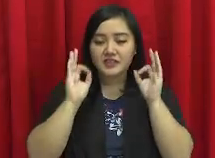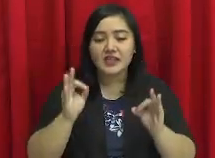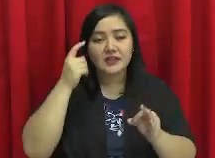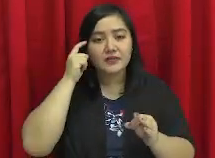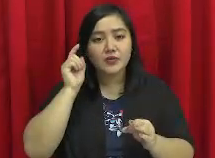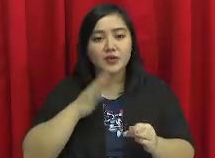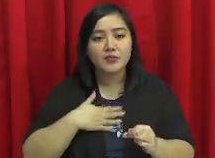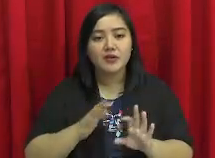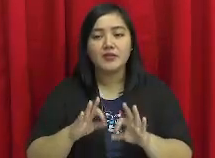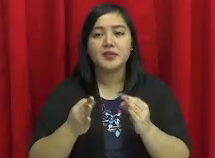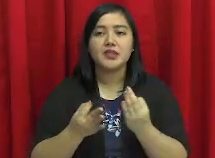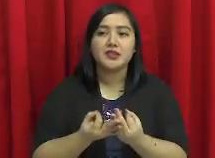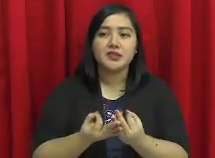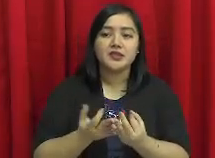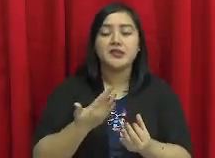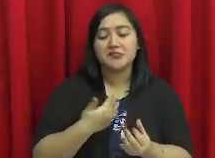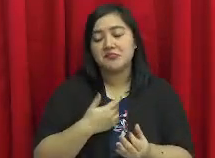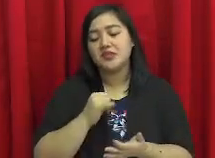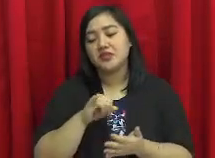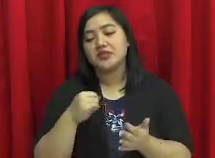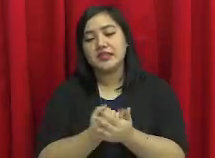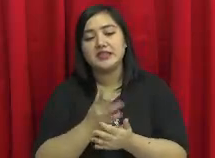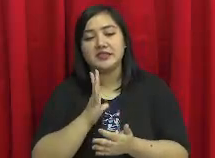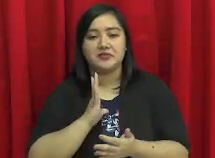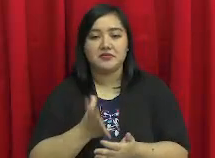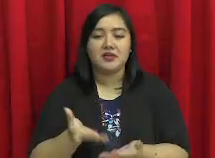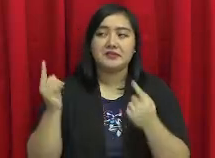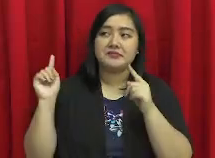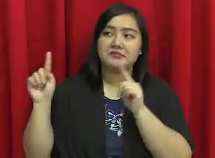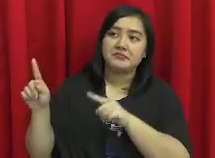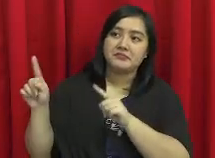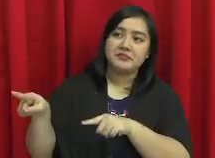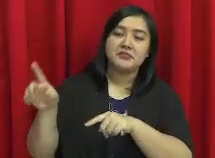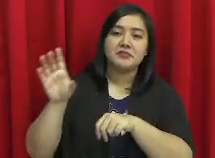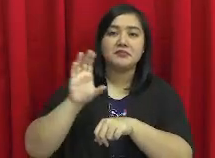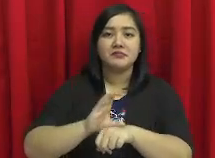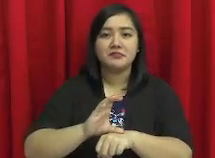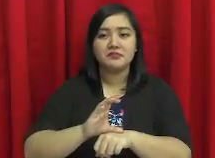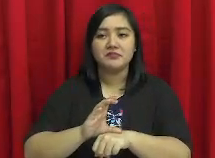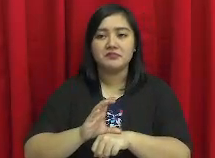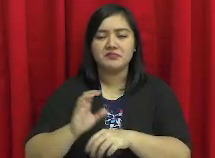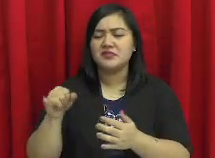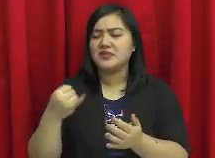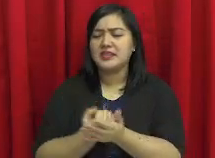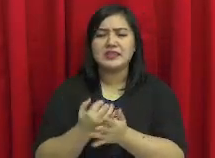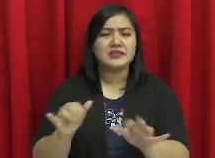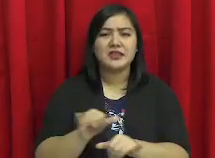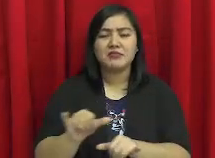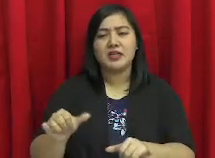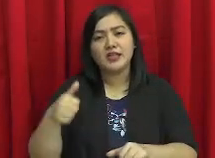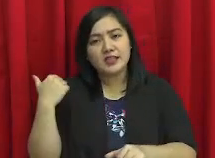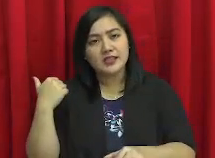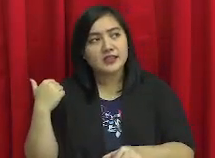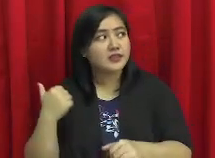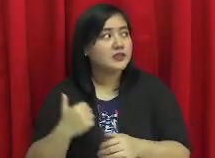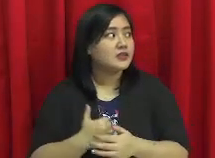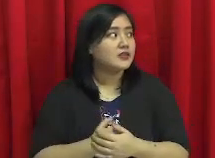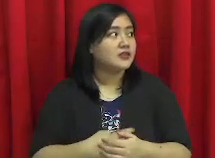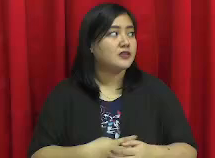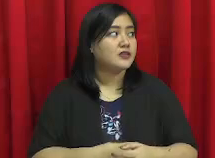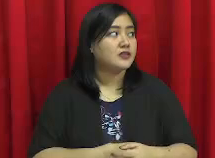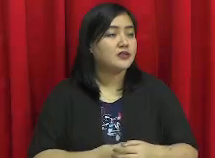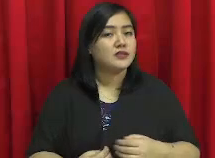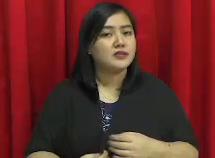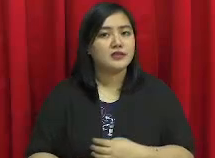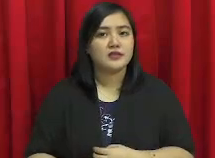okay lang mag-church-church na lang tayo. Yeah. Ano lang yun, parehas lang din naman yan. No, hindi eh. Kaya nga sabi ko ni Sir